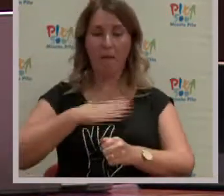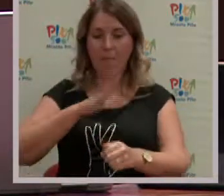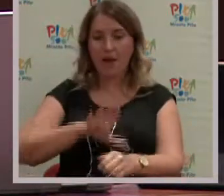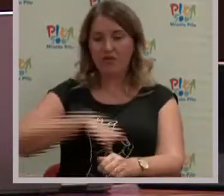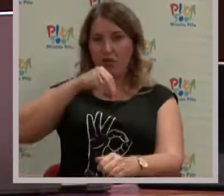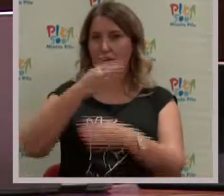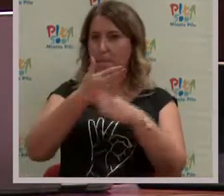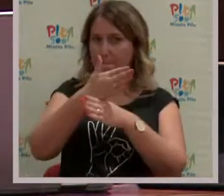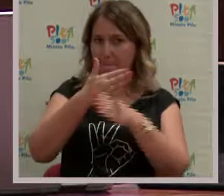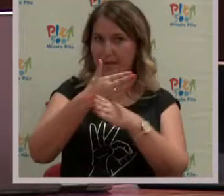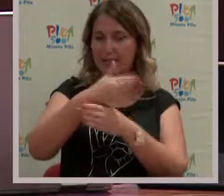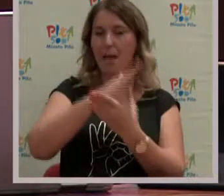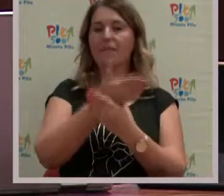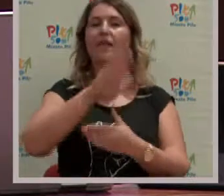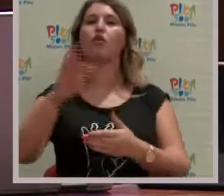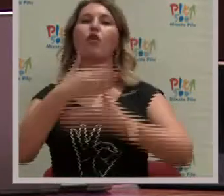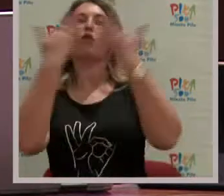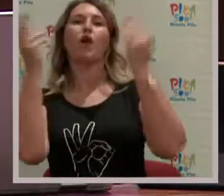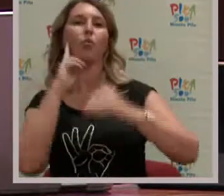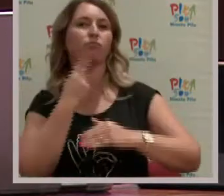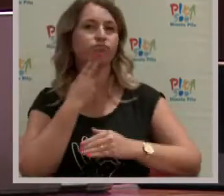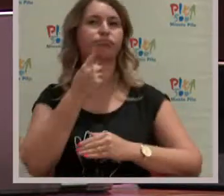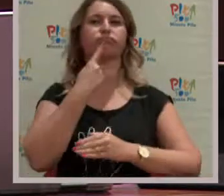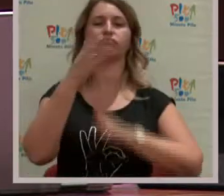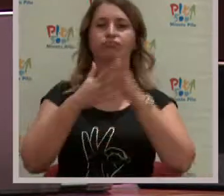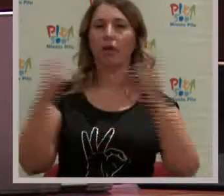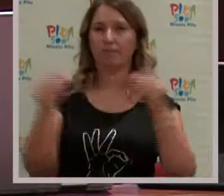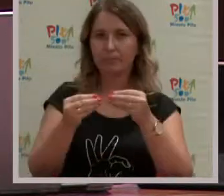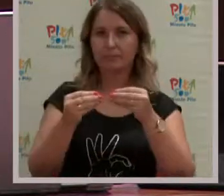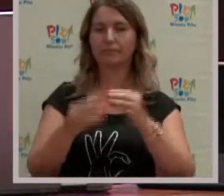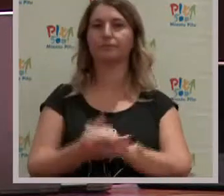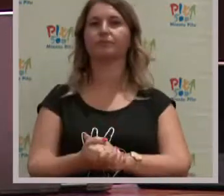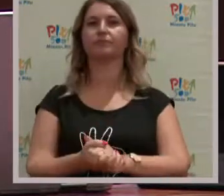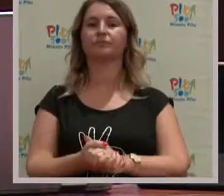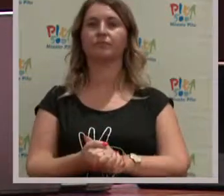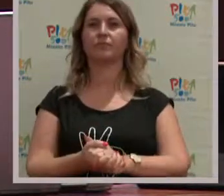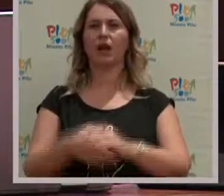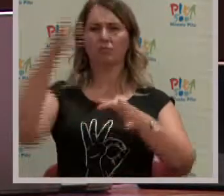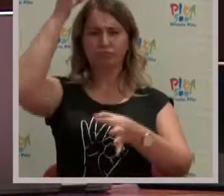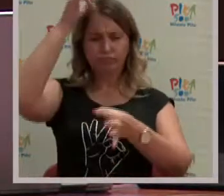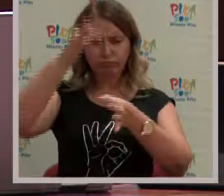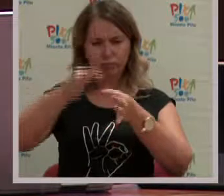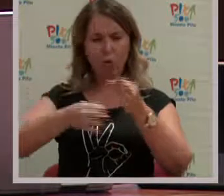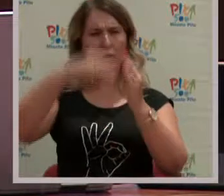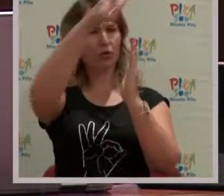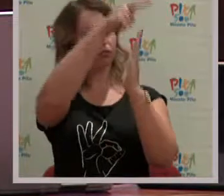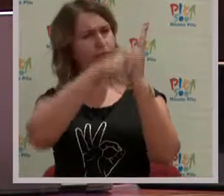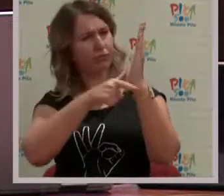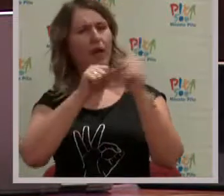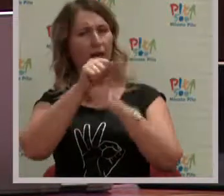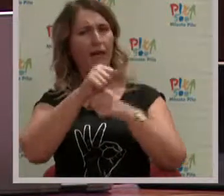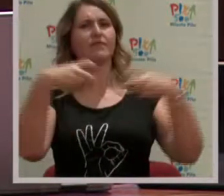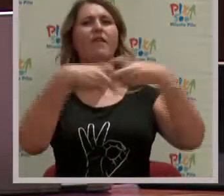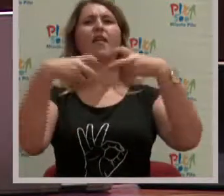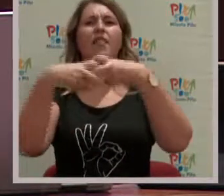obchody Międzynarodowego Dnia Głuchych i języka migowego. Szczegółowy harmonogram imprez dostępny jest na